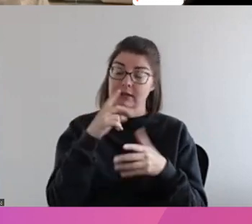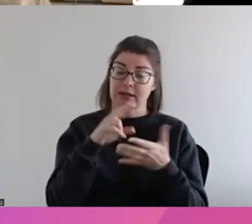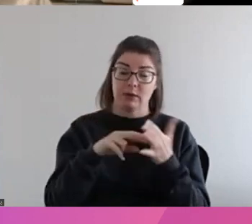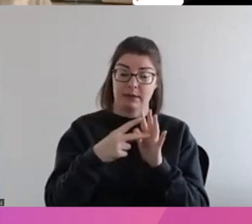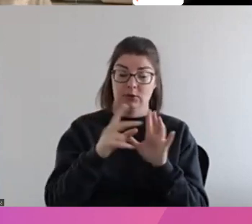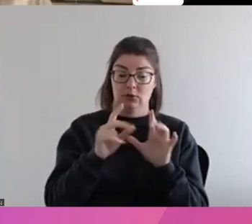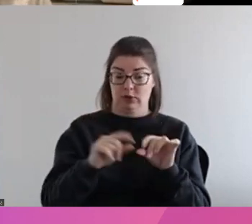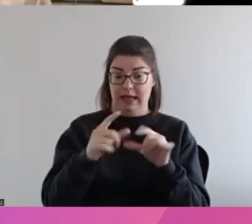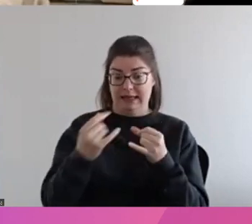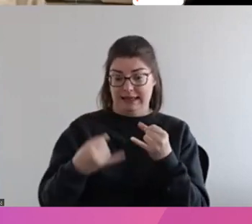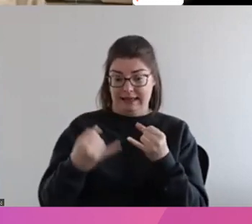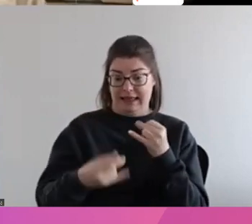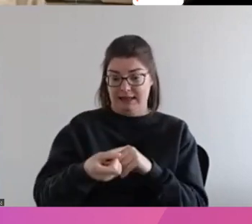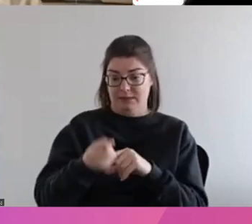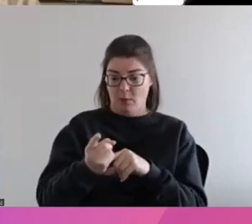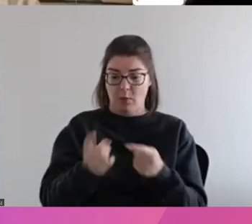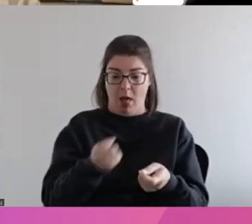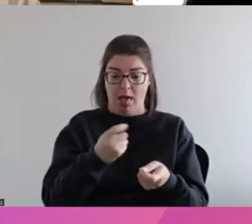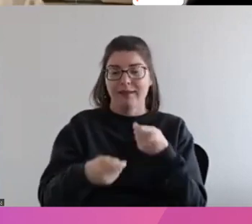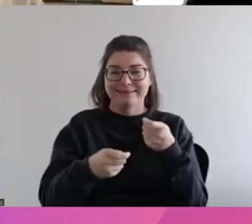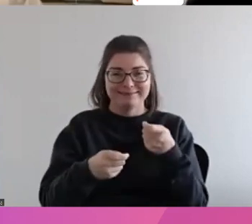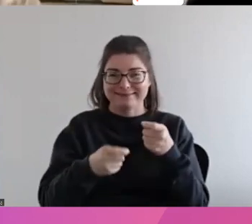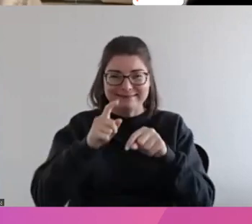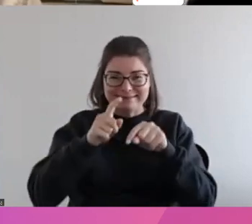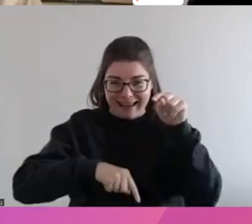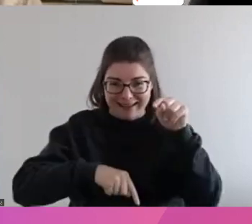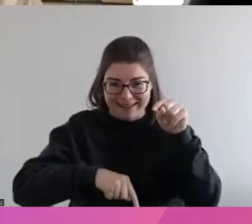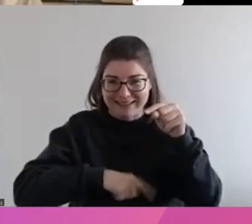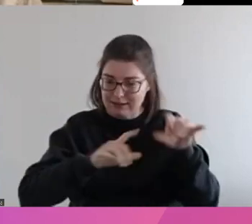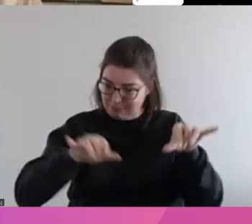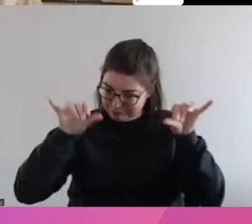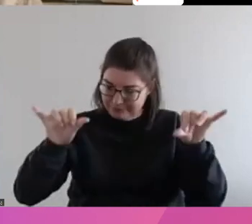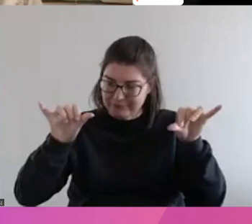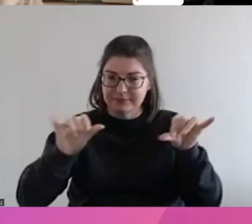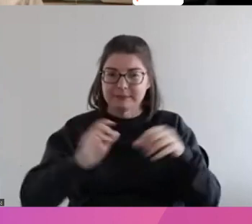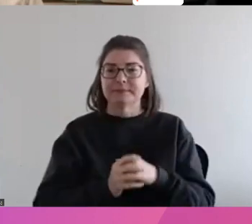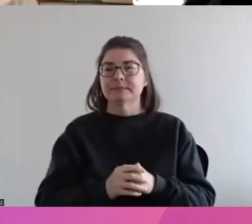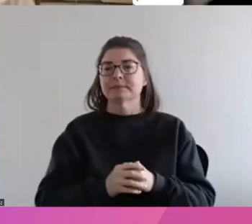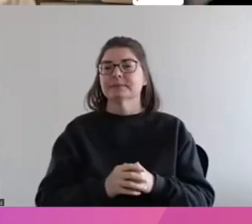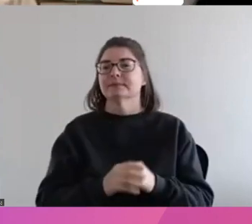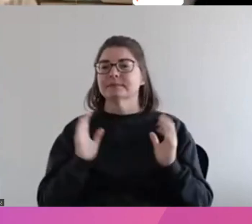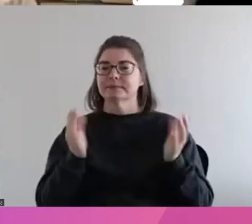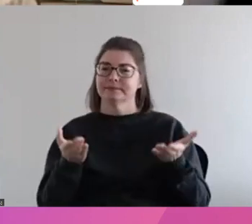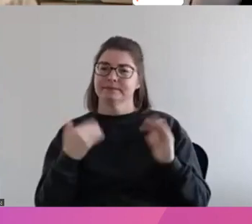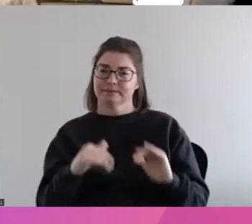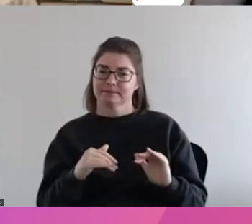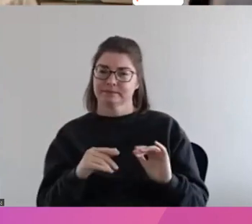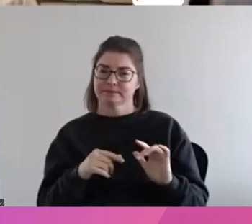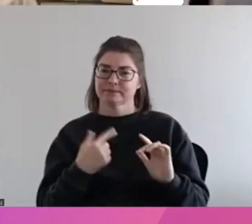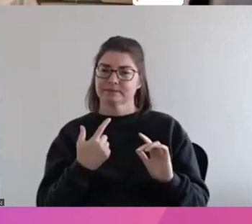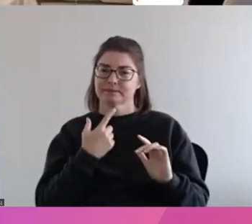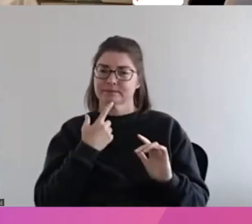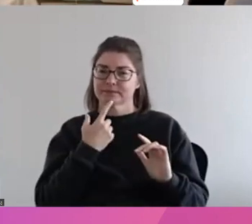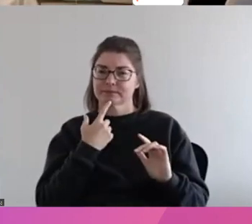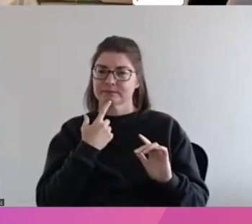la documentation en anglais et en français, ce qui veut dire qu'on ne peut pas changer les diapos à la dernière minute. Bon, alors,